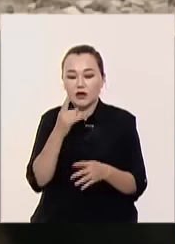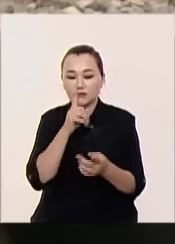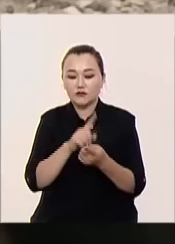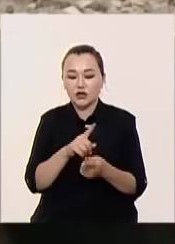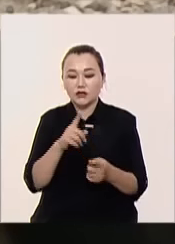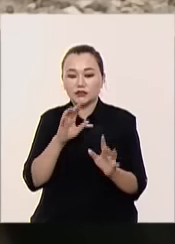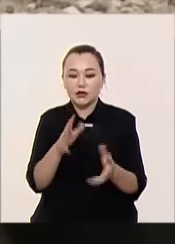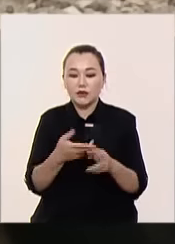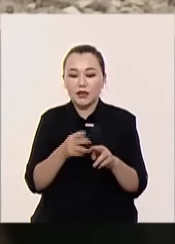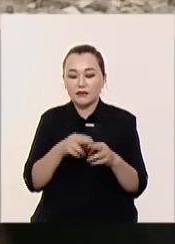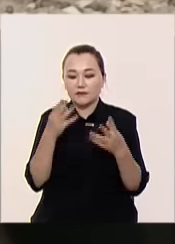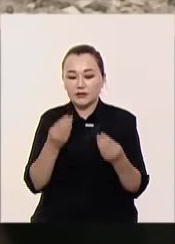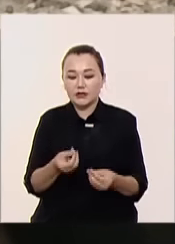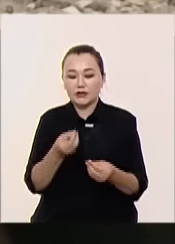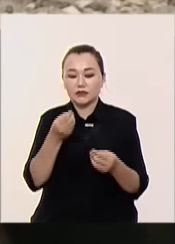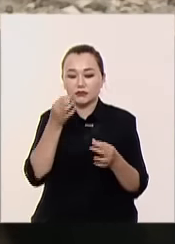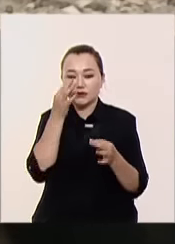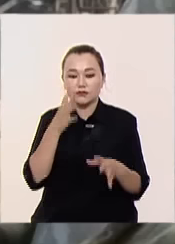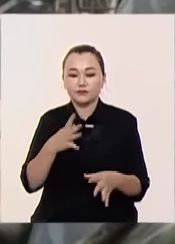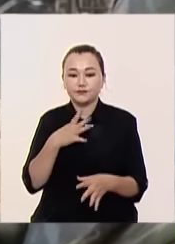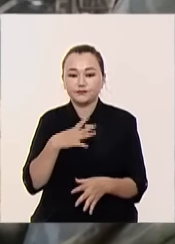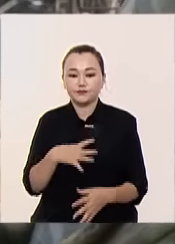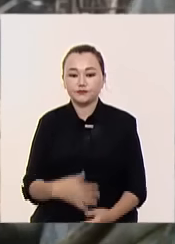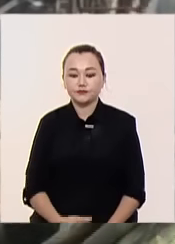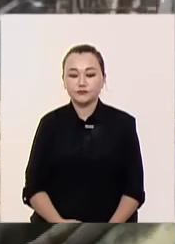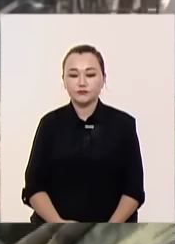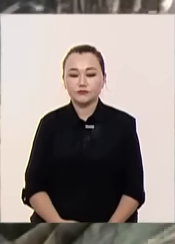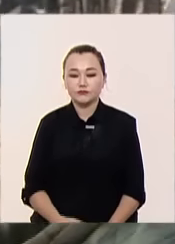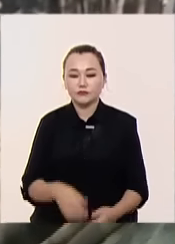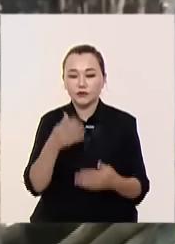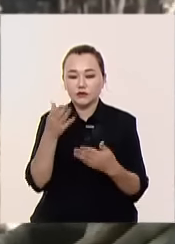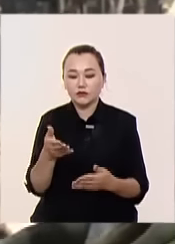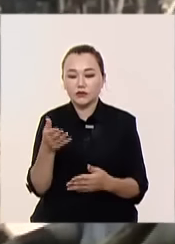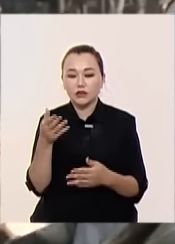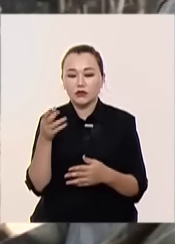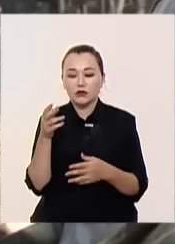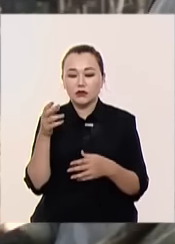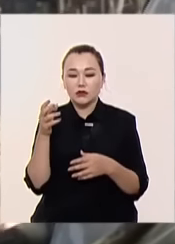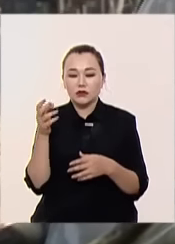вспоминая события того дня, едва сдерживает слезы. Ну, я подъехал сюда,